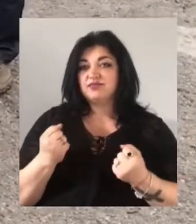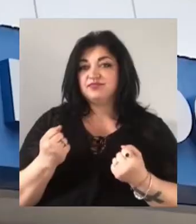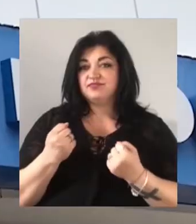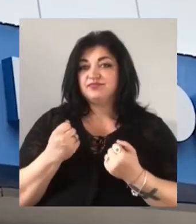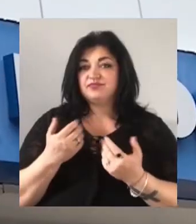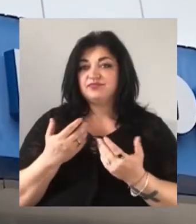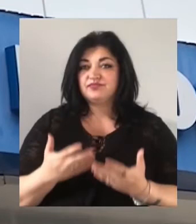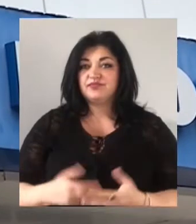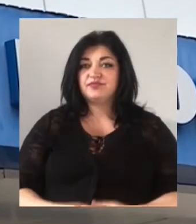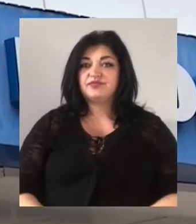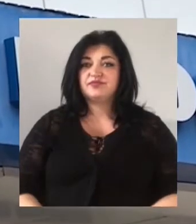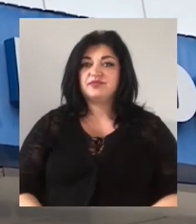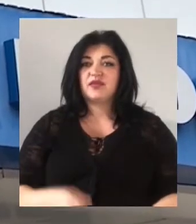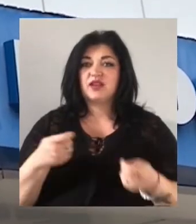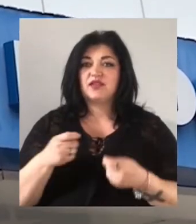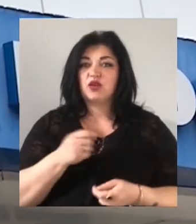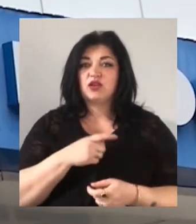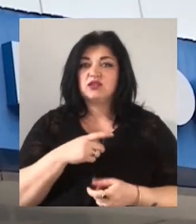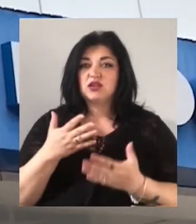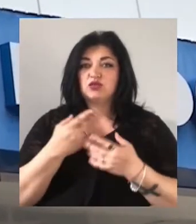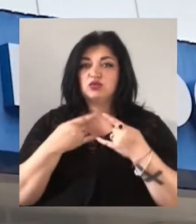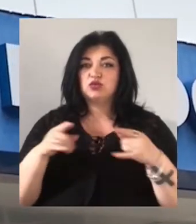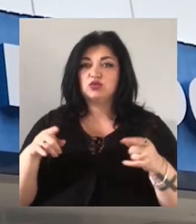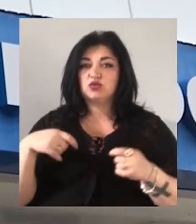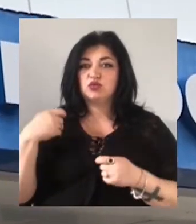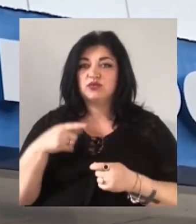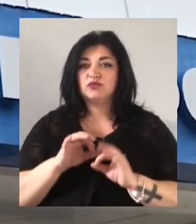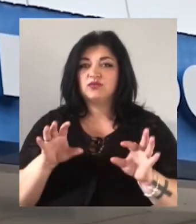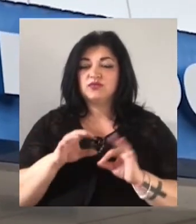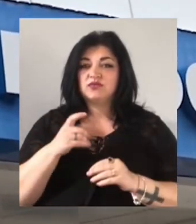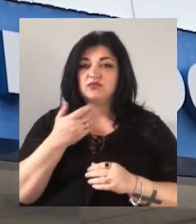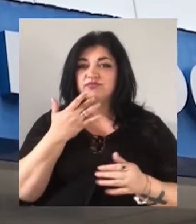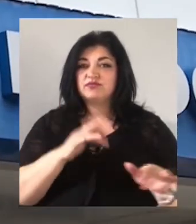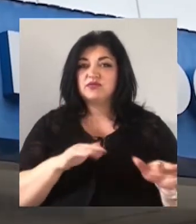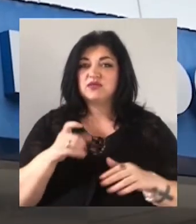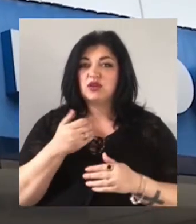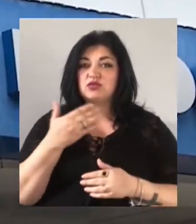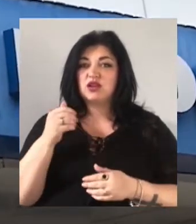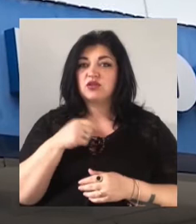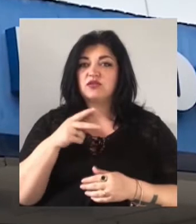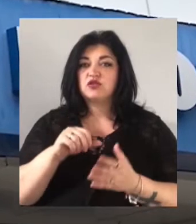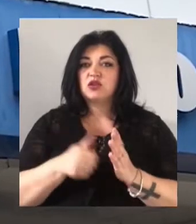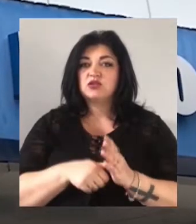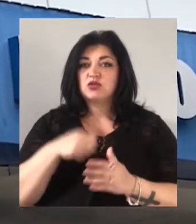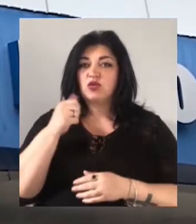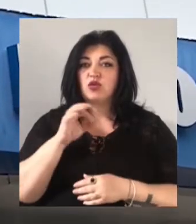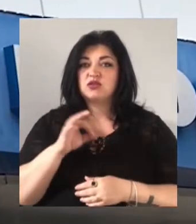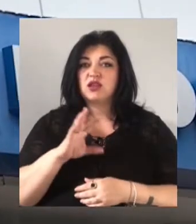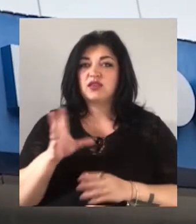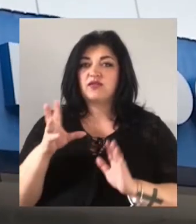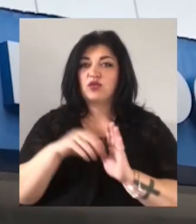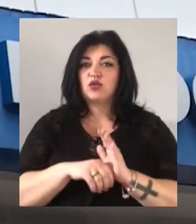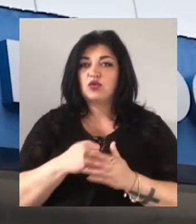Одеської кіностудії. Він розповів про розвиток закладу за останні роки. З 2019 року Олександр не входить до жодних